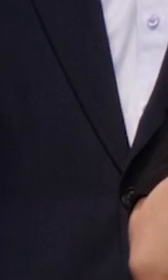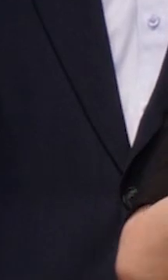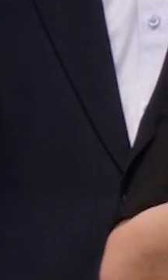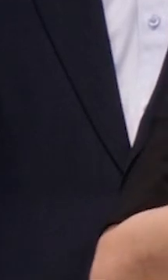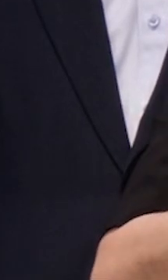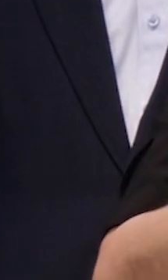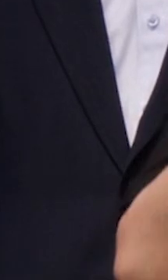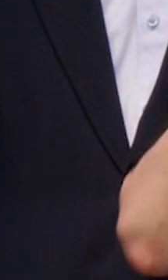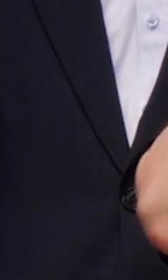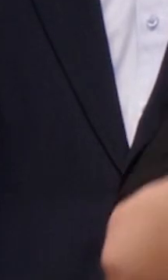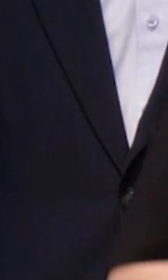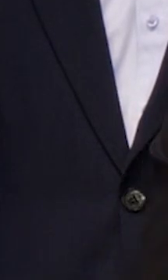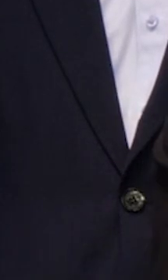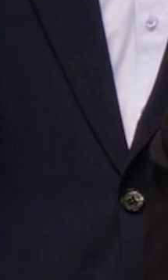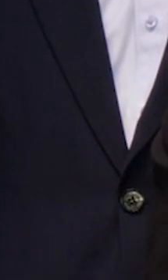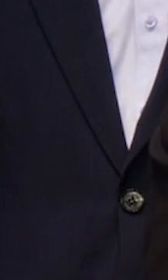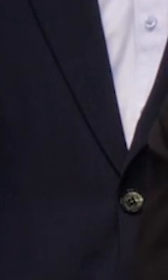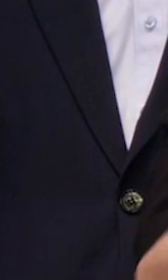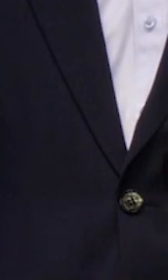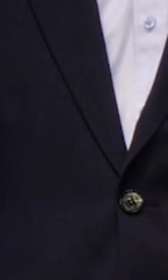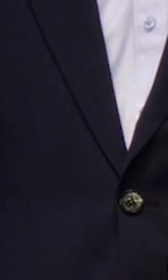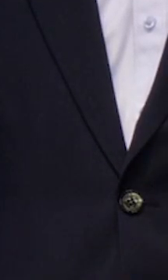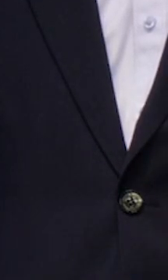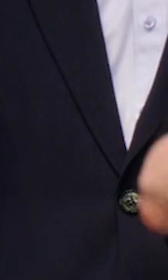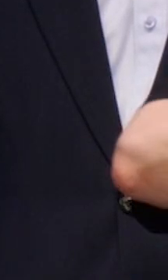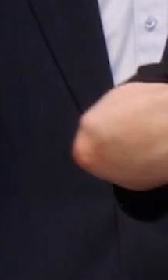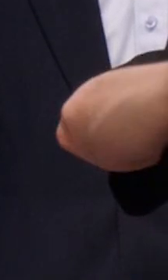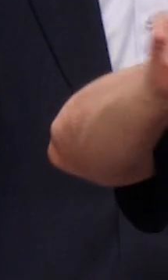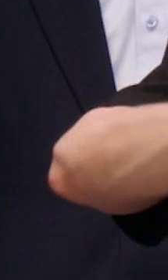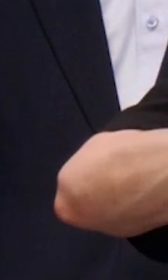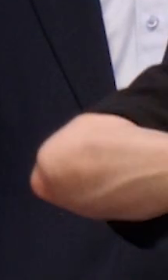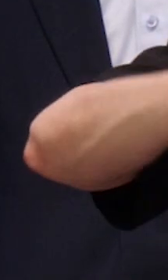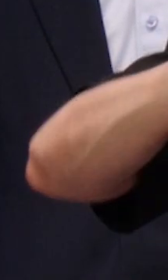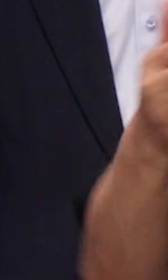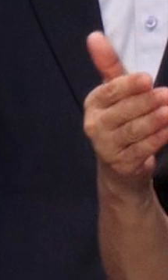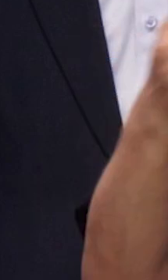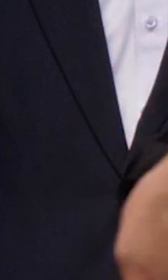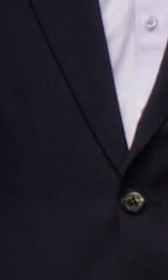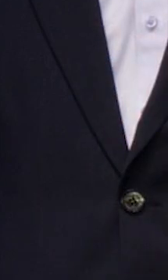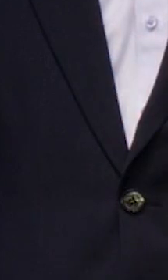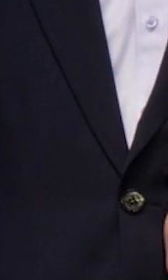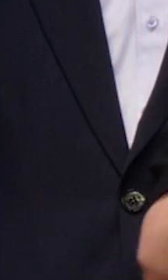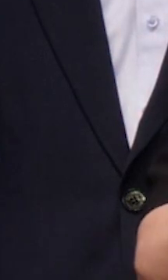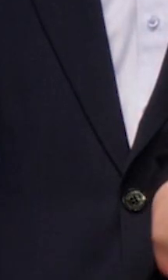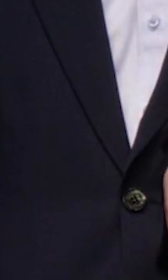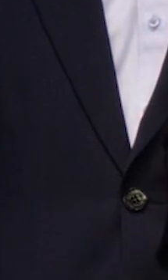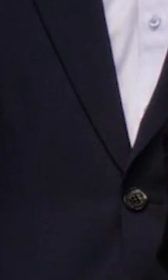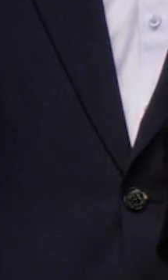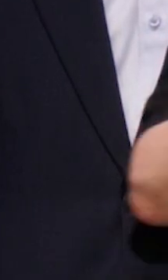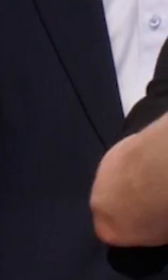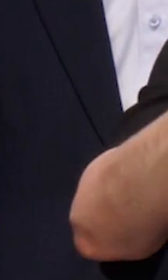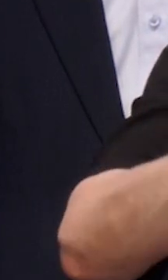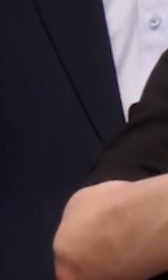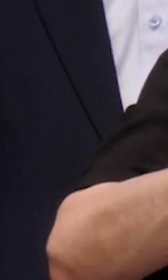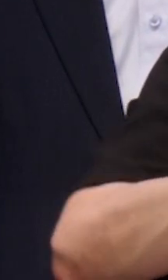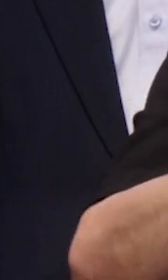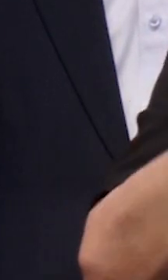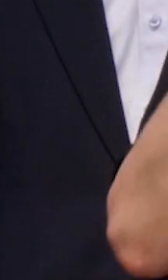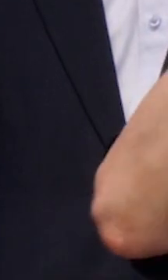한다라고 답변한 바 있습니다. 후쿠시마 방류소가 가장 먼저 닿을 곳은 캐나다와 미국 서해안